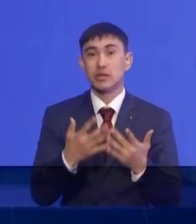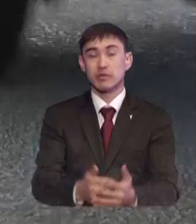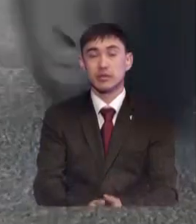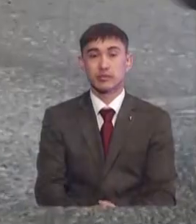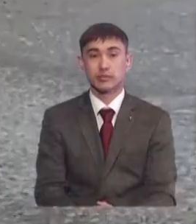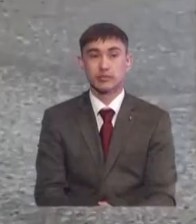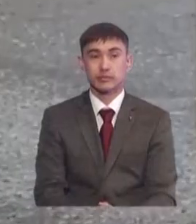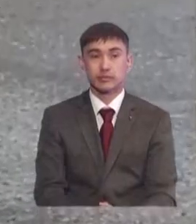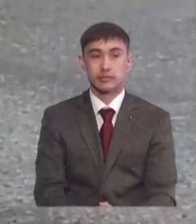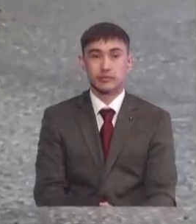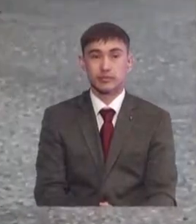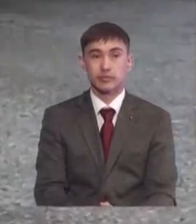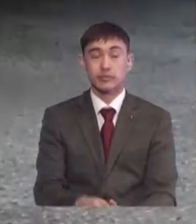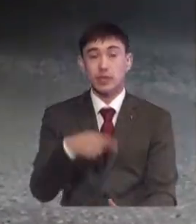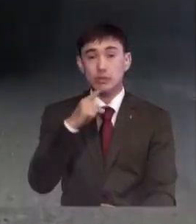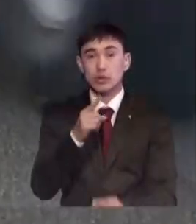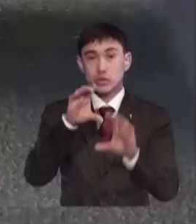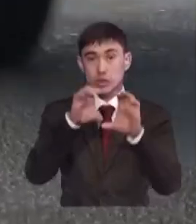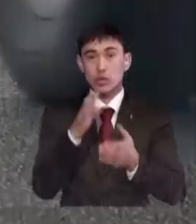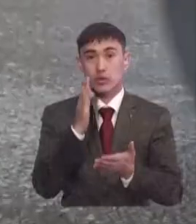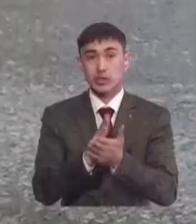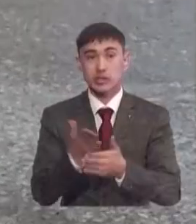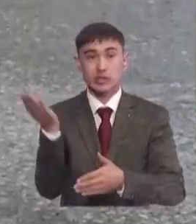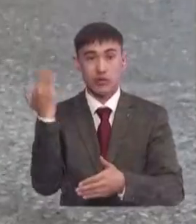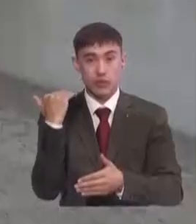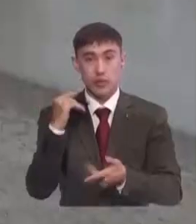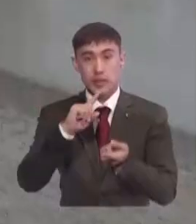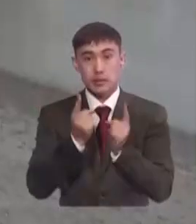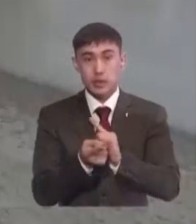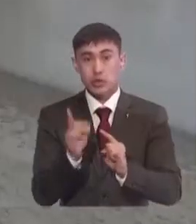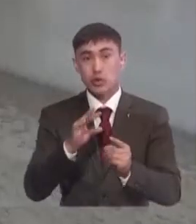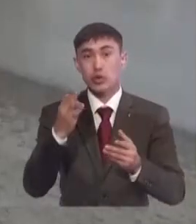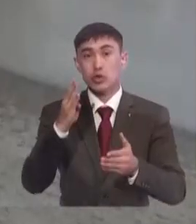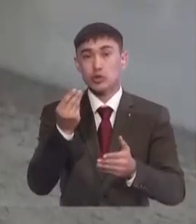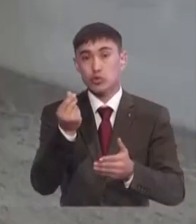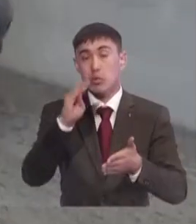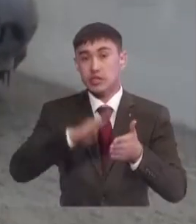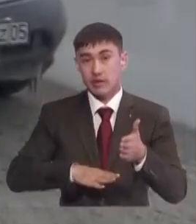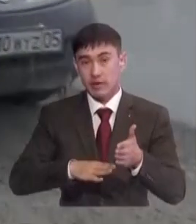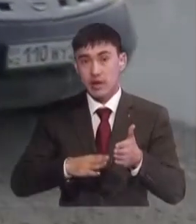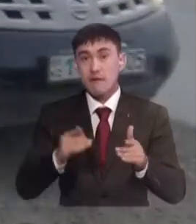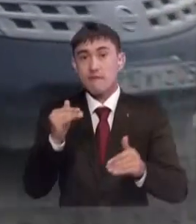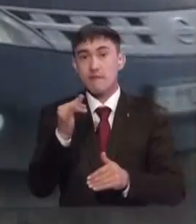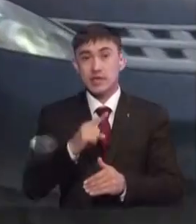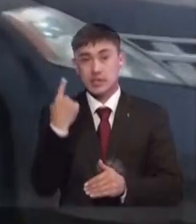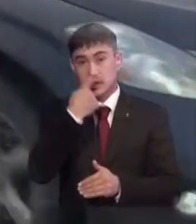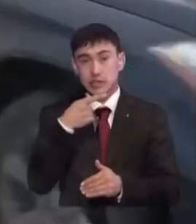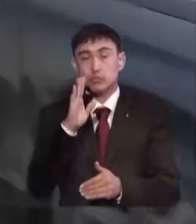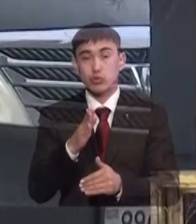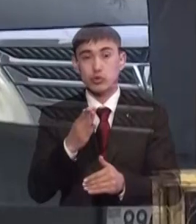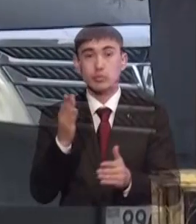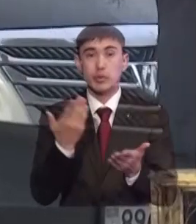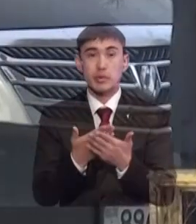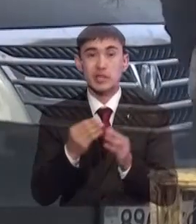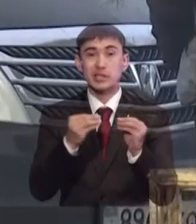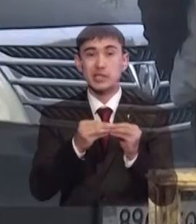требованиям. Отметим, что этот закон существует давно. Изменилась только сумма штрафа. Отныне для физических лиц он составит сумму в